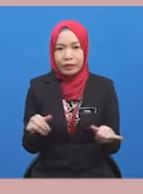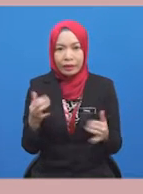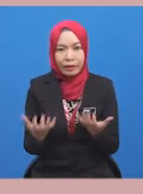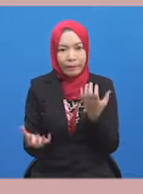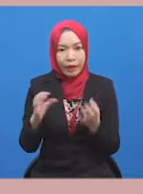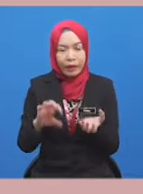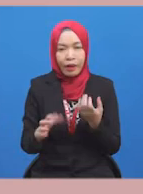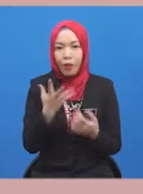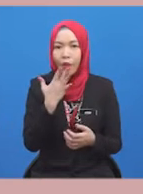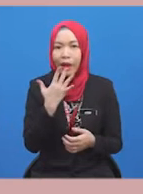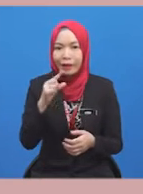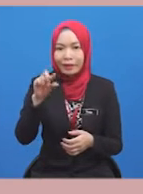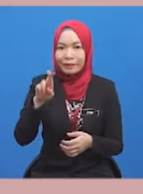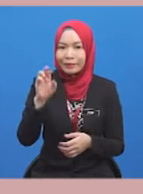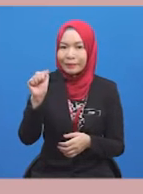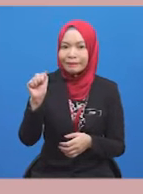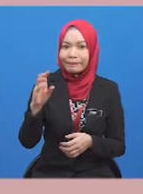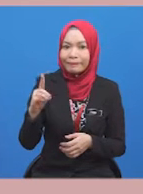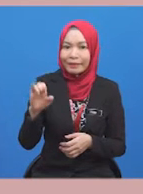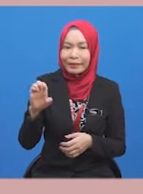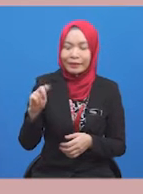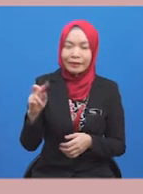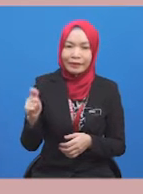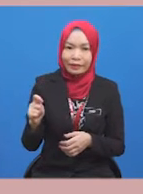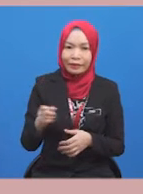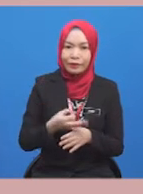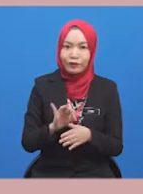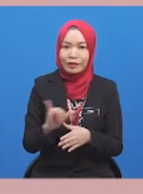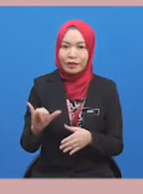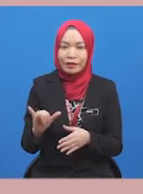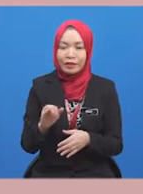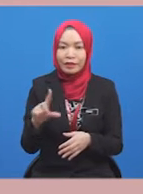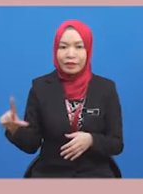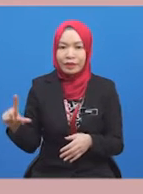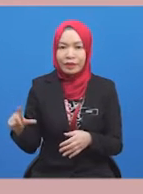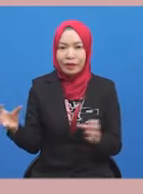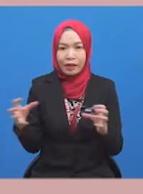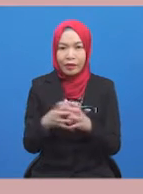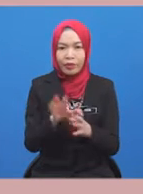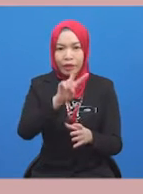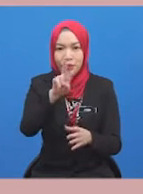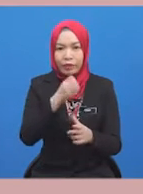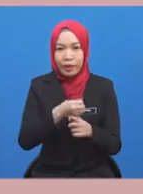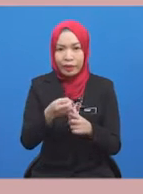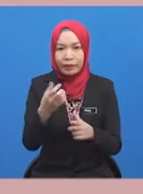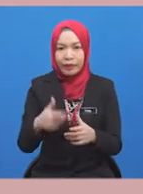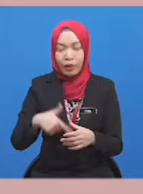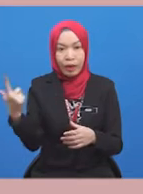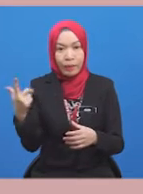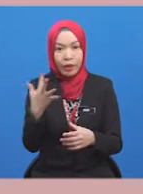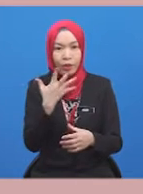gradient. Gradient fungsinya ialah gabungan antara dua atau lebih